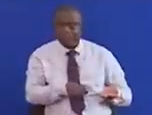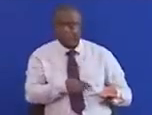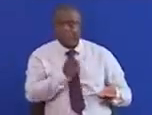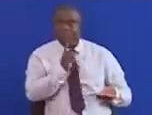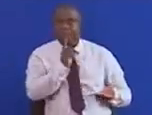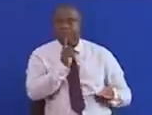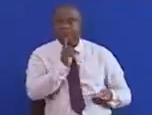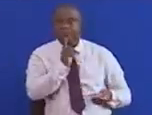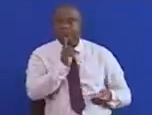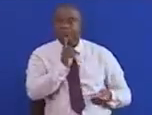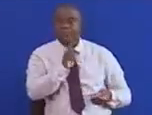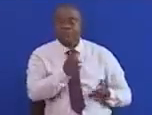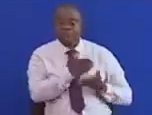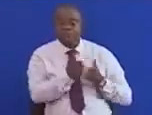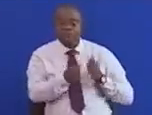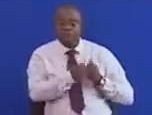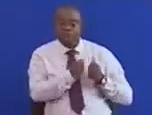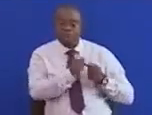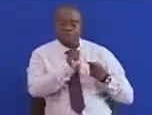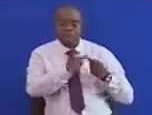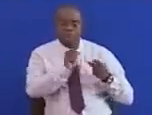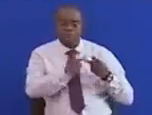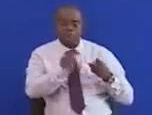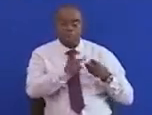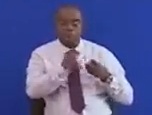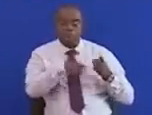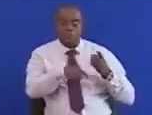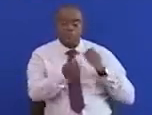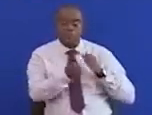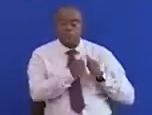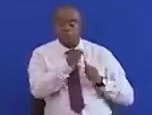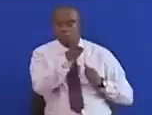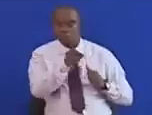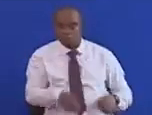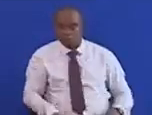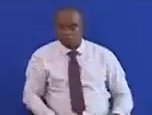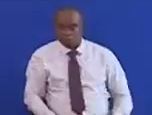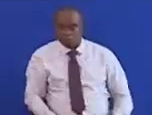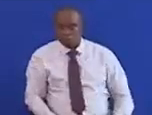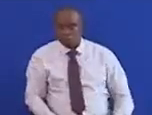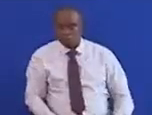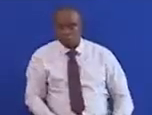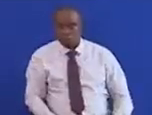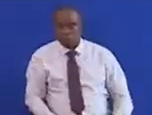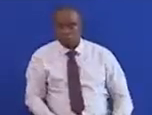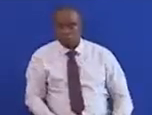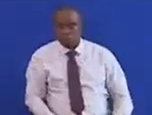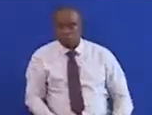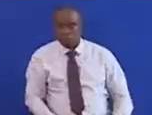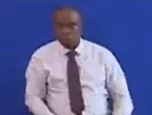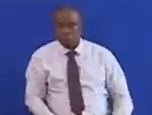mambo kadha wa kadha katika jambo hili. La kwanza ni